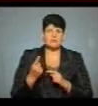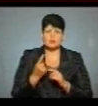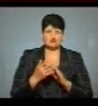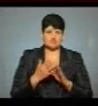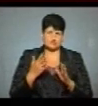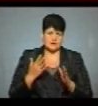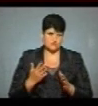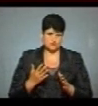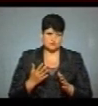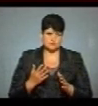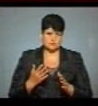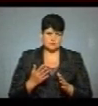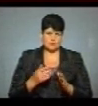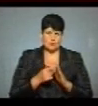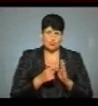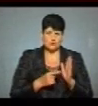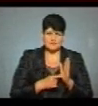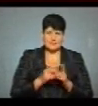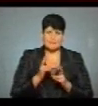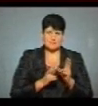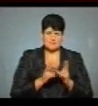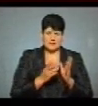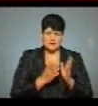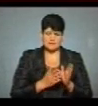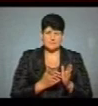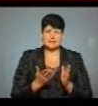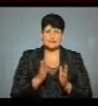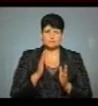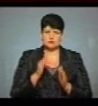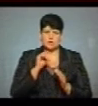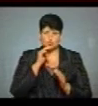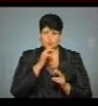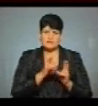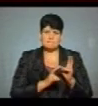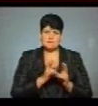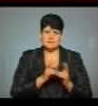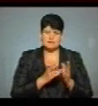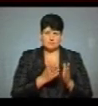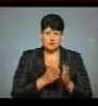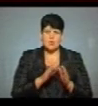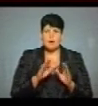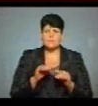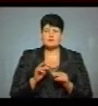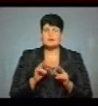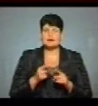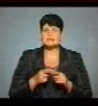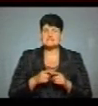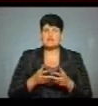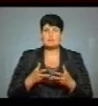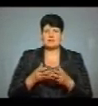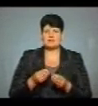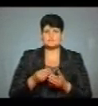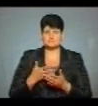якщо поділимо на підприємство, так, де буде економити підприємство, і потім як це впливає на